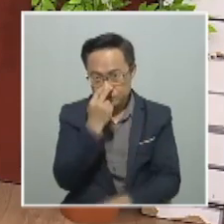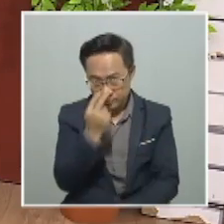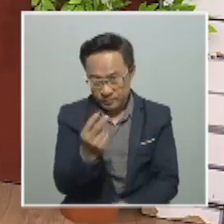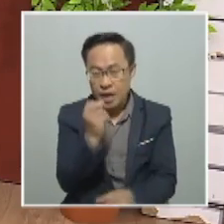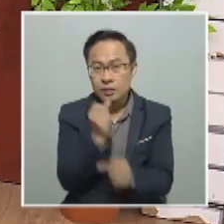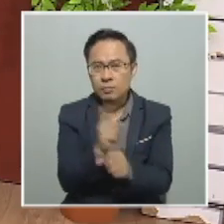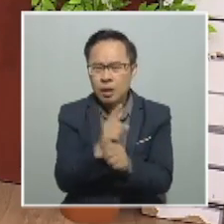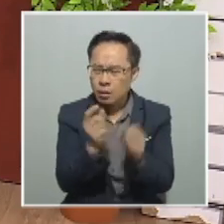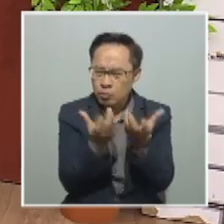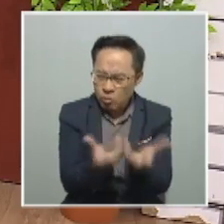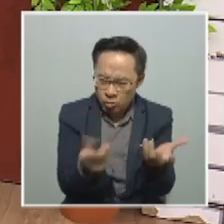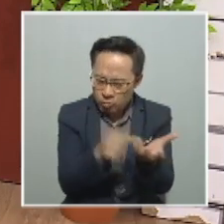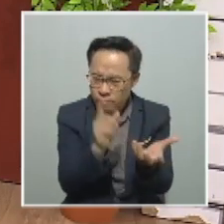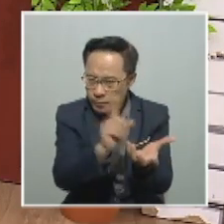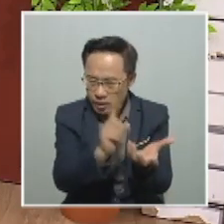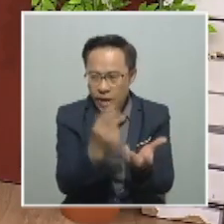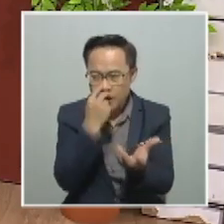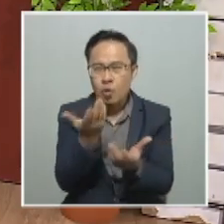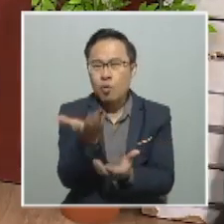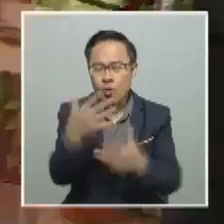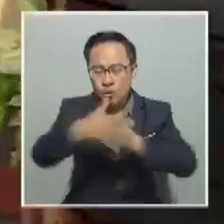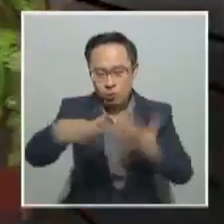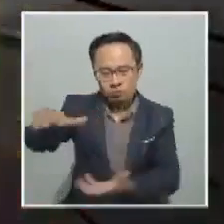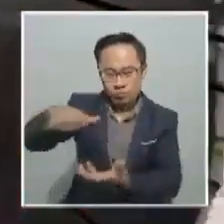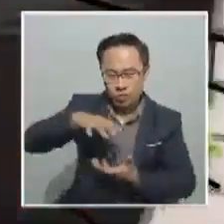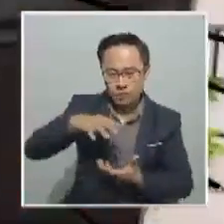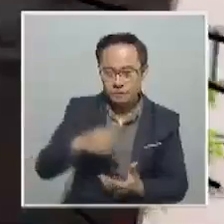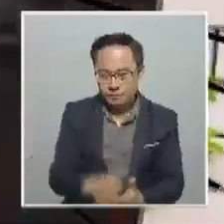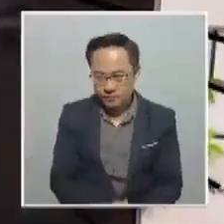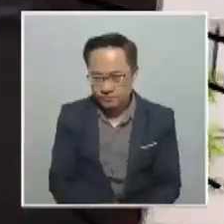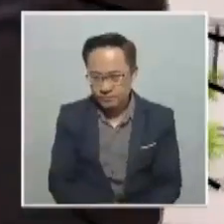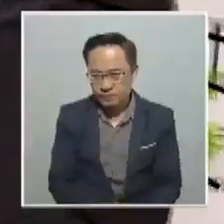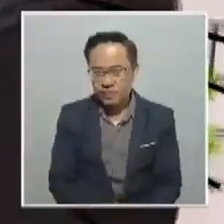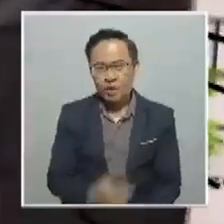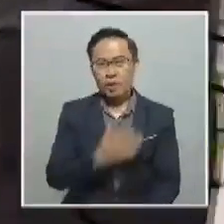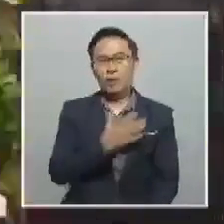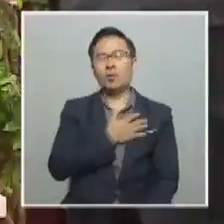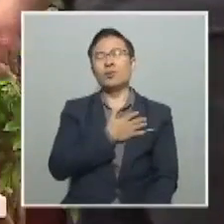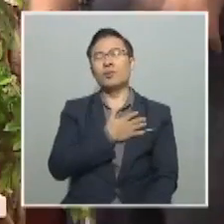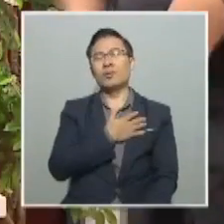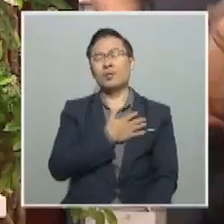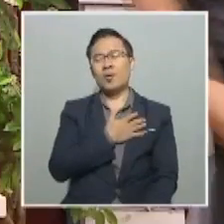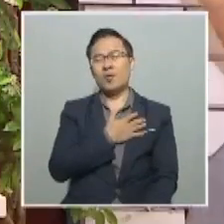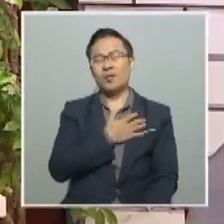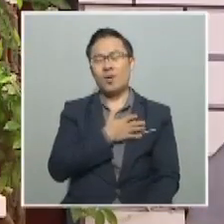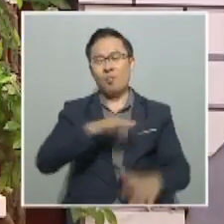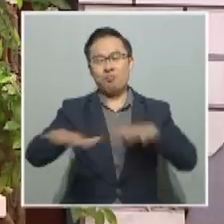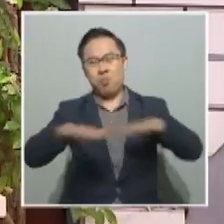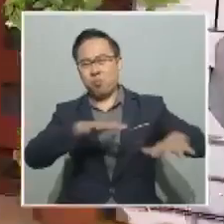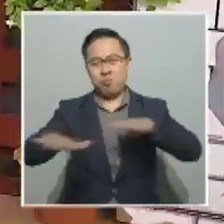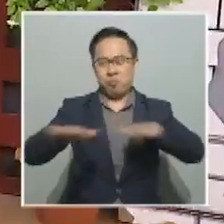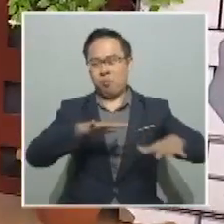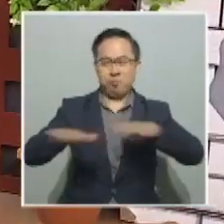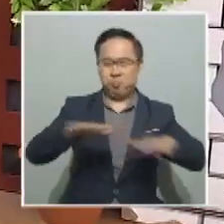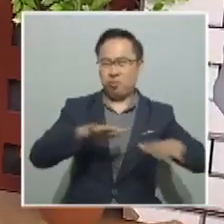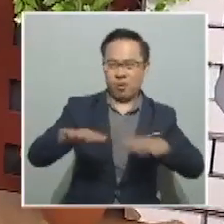านี้หน้าตาเป็นอย่างไรบ้างคะเด็กๆเอามาเลยค่ะโอ้โหคนนี้เอาสินค้ามาหนักไหมค